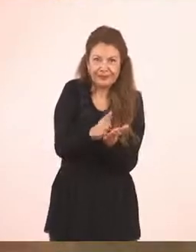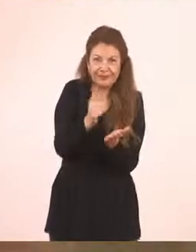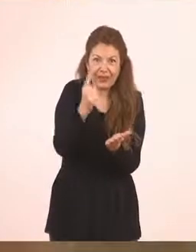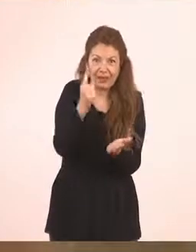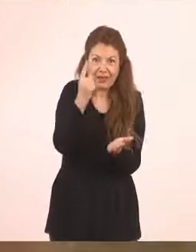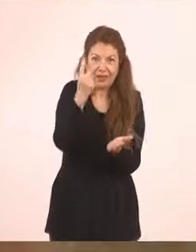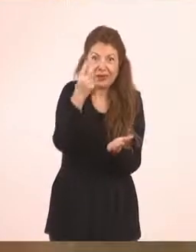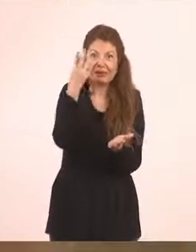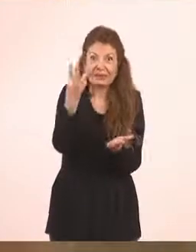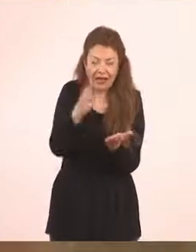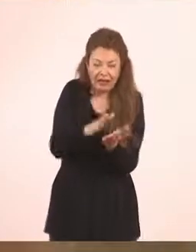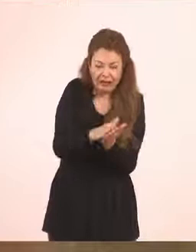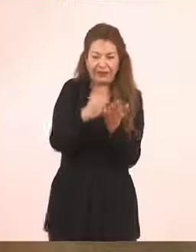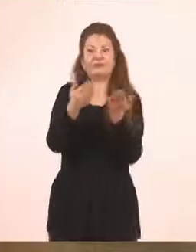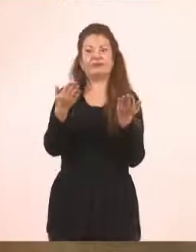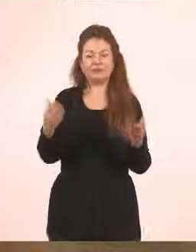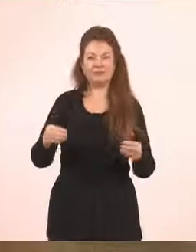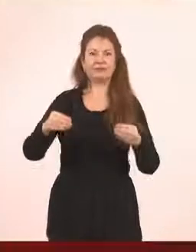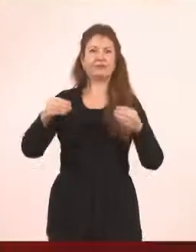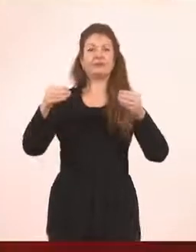Ένα, δύο, τρία.